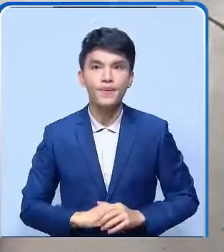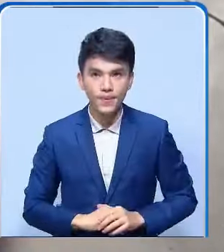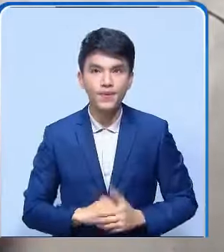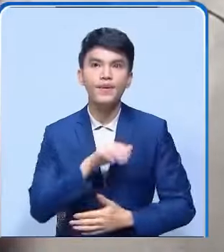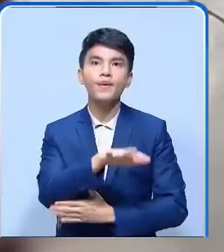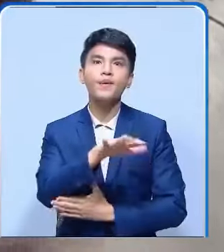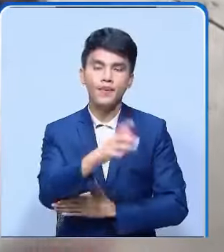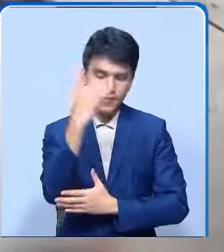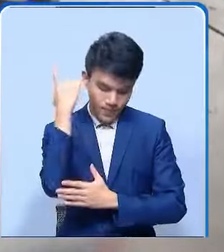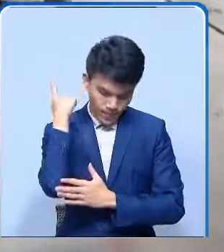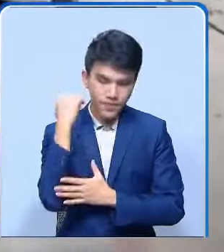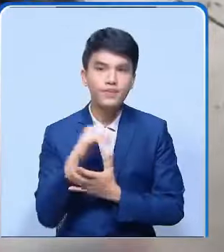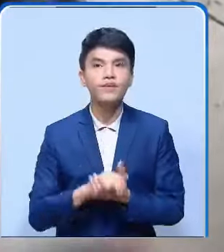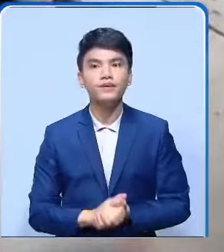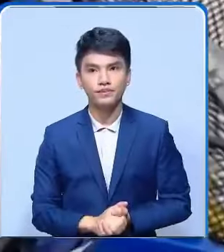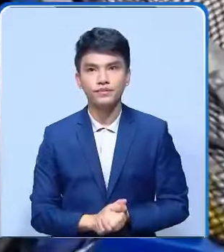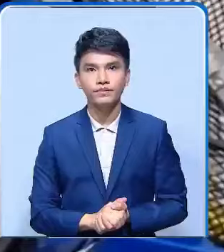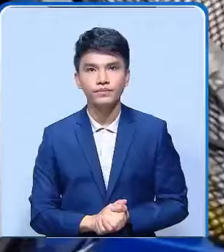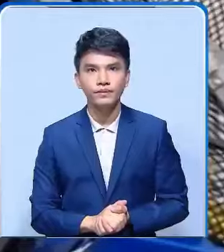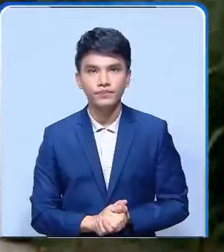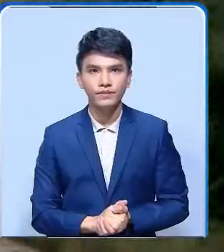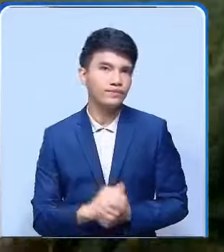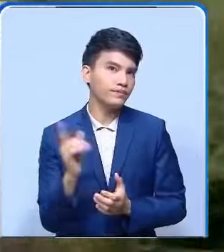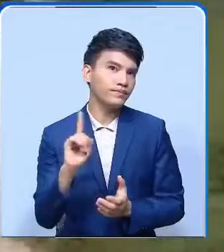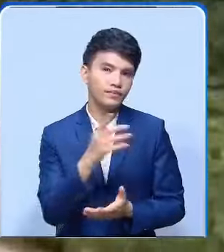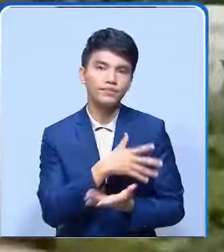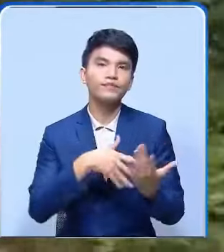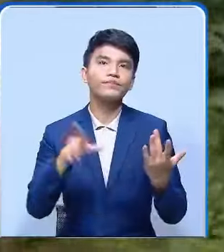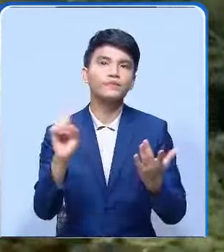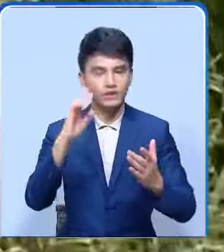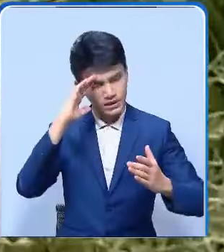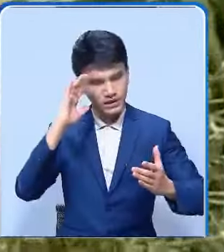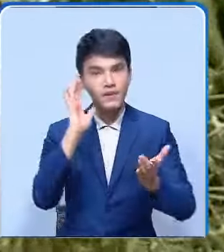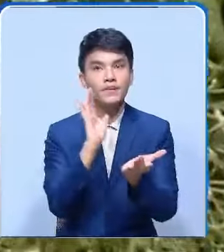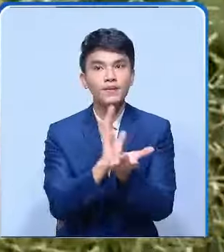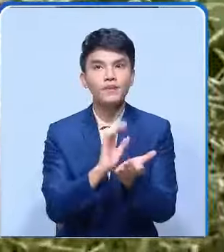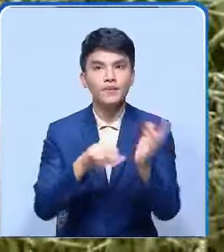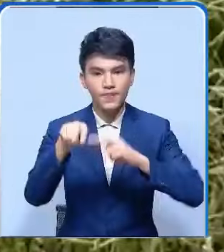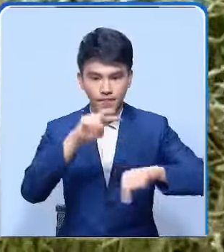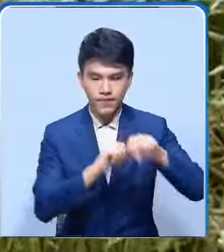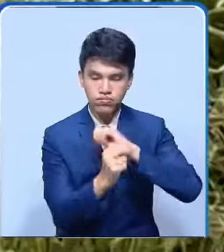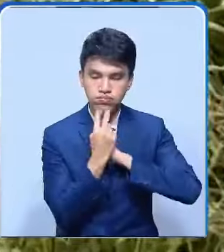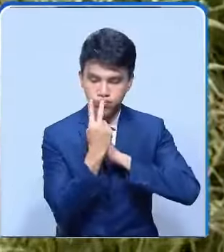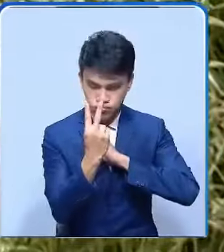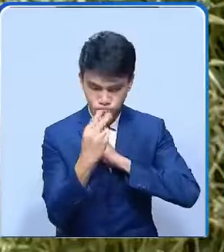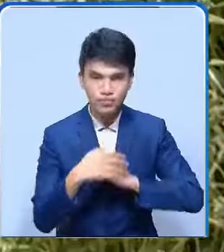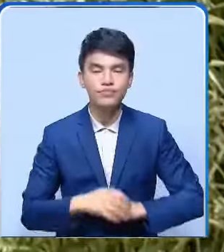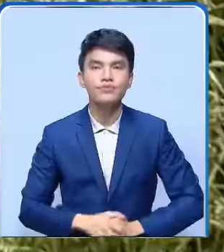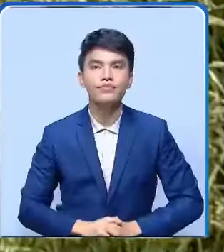านนี้นี่เองค่ะหลังเกิดเหตุผู้ก่อเหตุหลบหนีไปค่ะตำรวจสภ.ศรีราชาเข้าพื้นที่ปิดล้อมป่ามันสำปะ